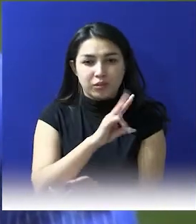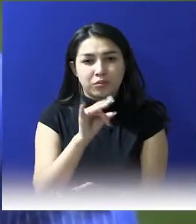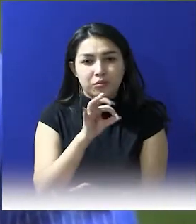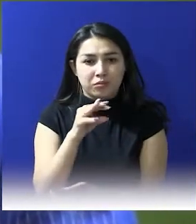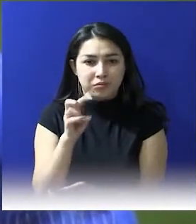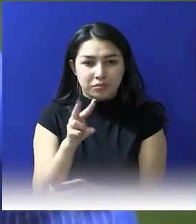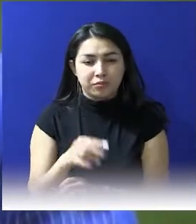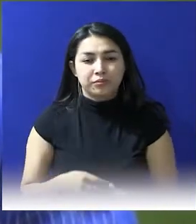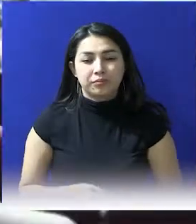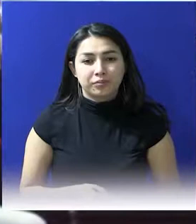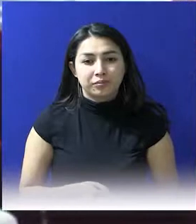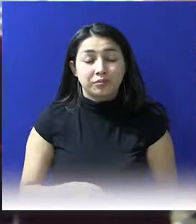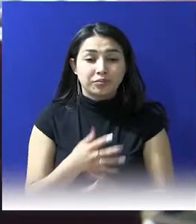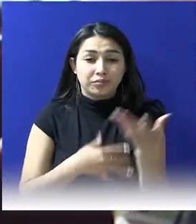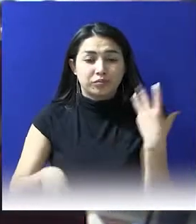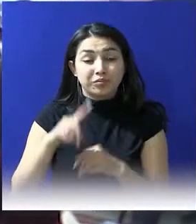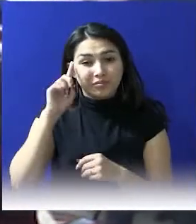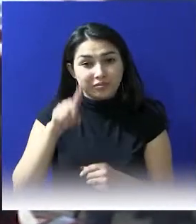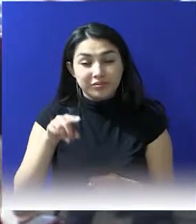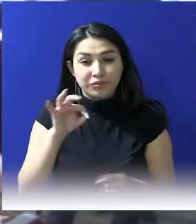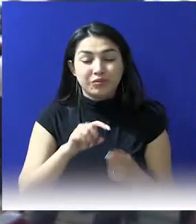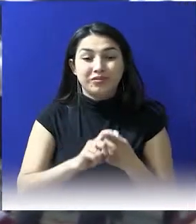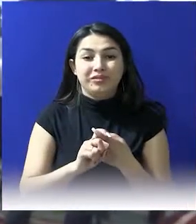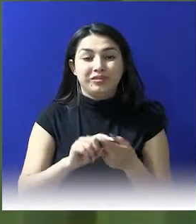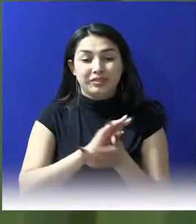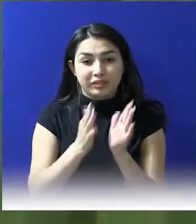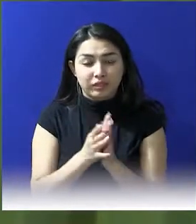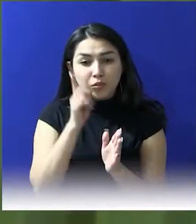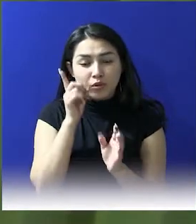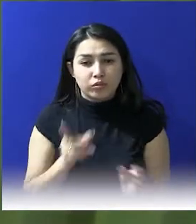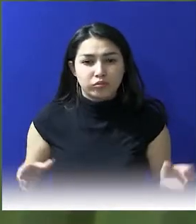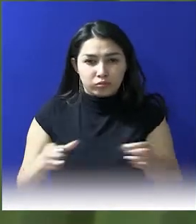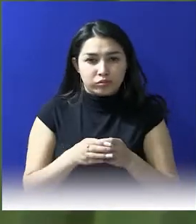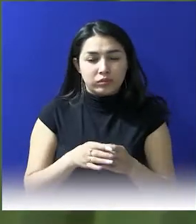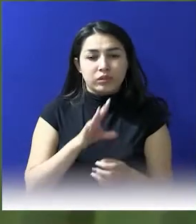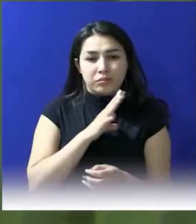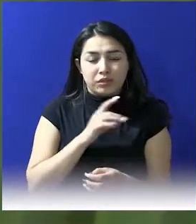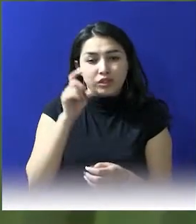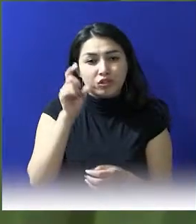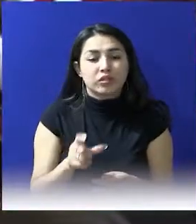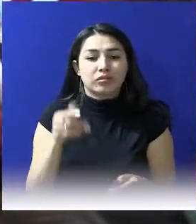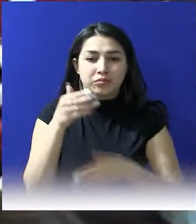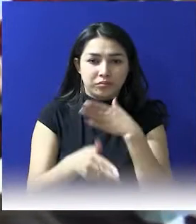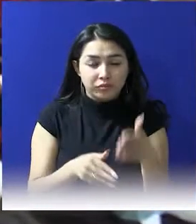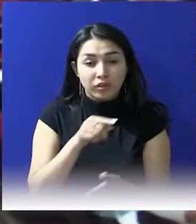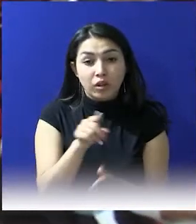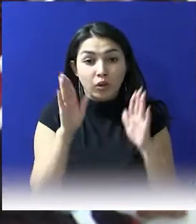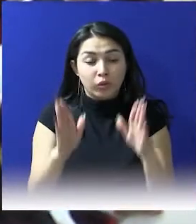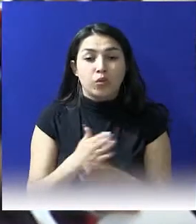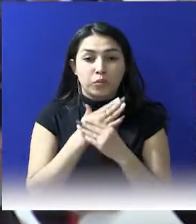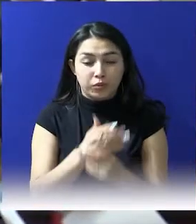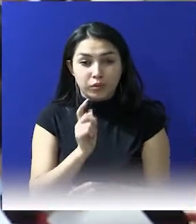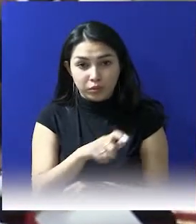программа партии «Нур Отан». Всем известно, что во время пандемии молодежь сплотилась, увеличилось и количество волонтеров. Они не